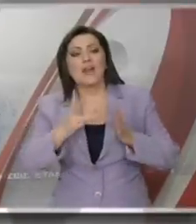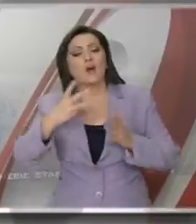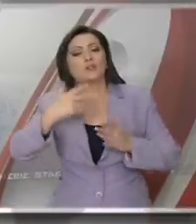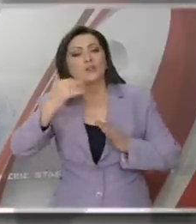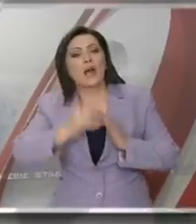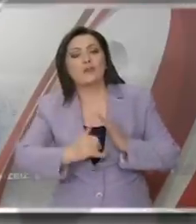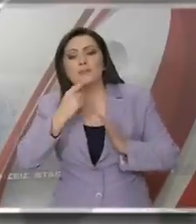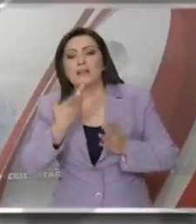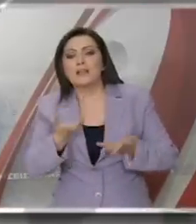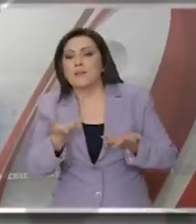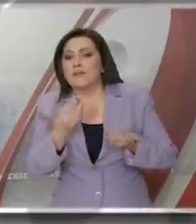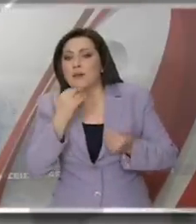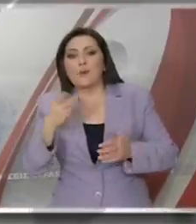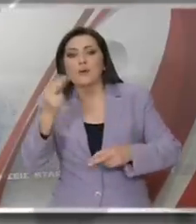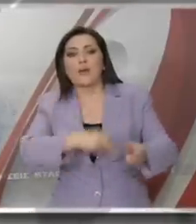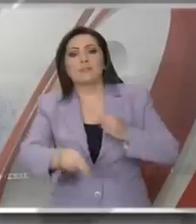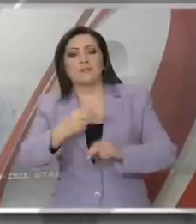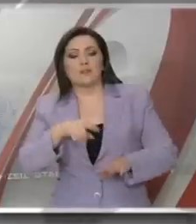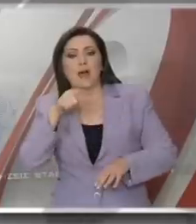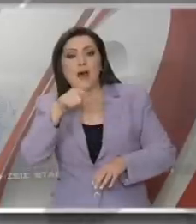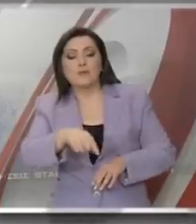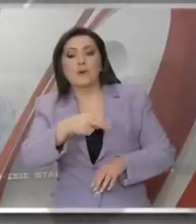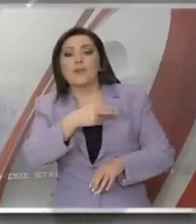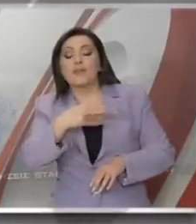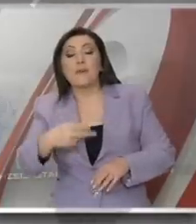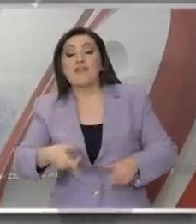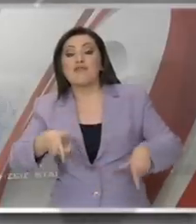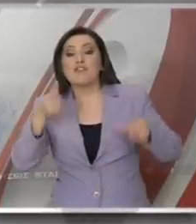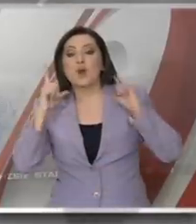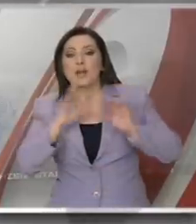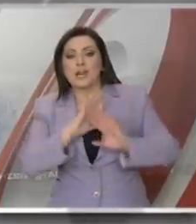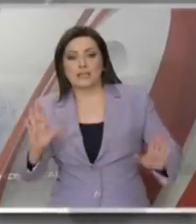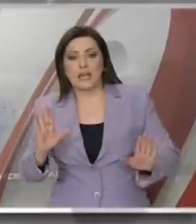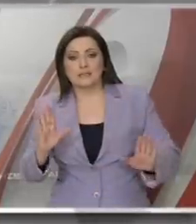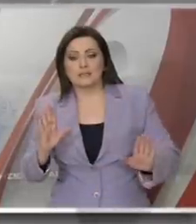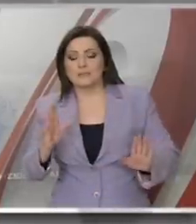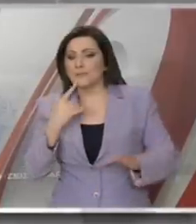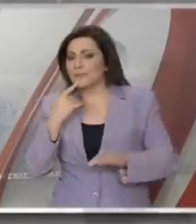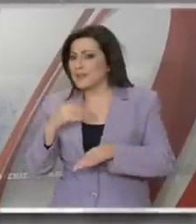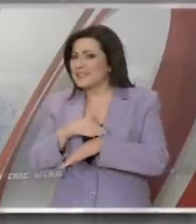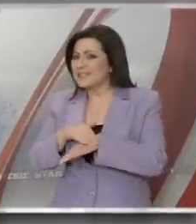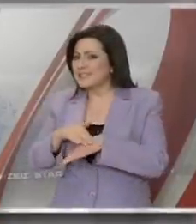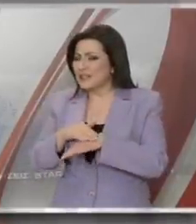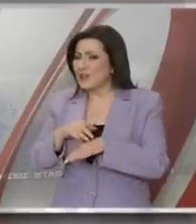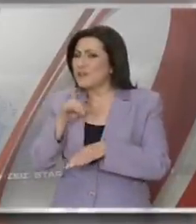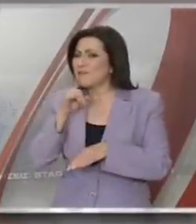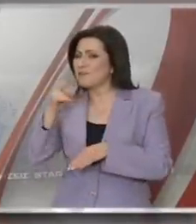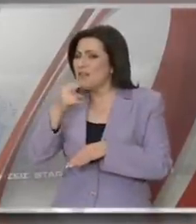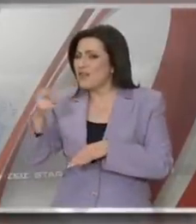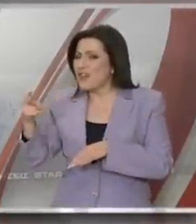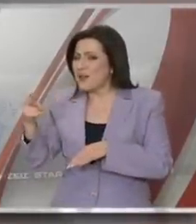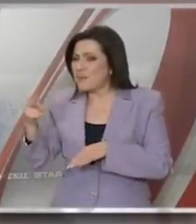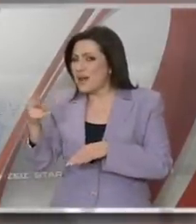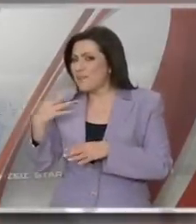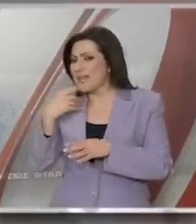αυτή τη χώρα αυτό δεν ήταν ζήτημα οικονομικό είναι ζήτημα δημοκρατίας όταν έχεις μία χώρα η οποία ζητάει απ ανθρώπους ό απ ότι ξέρω ήτανε